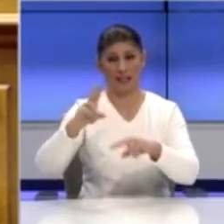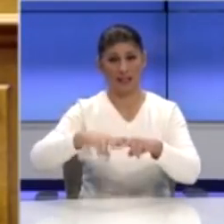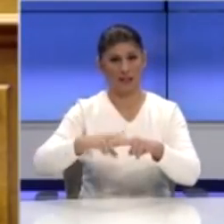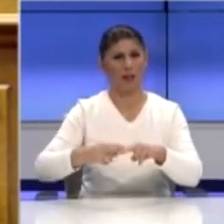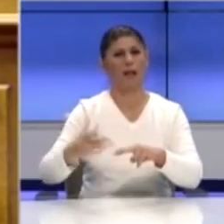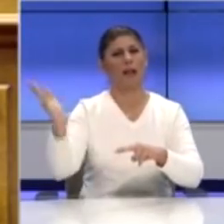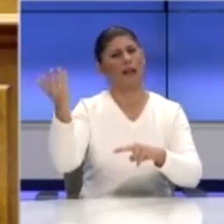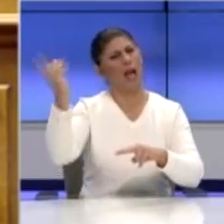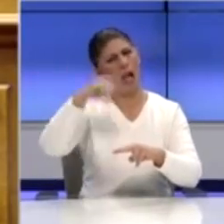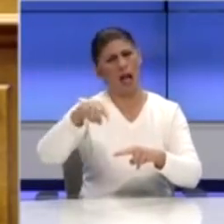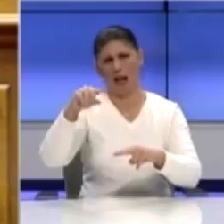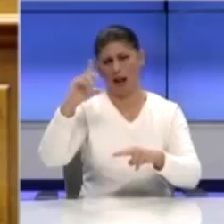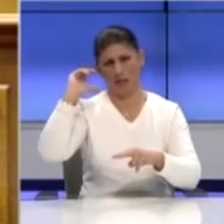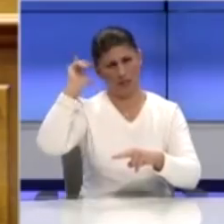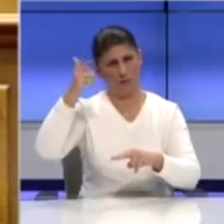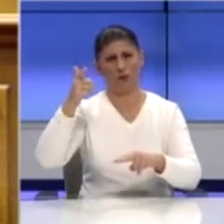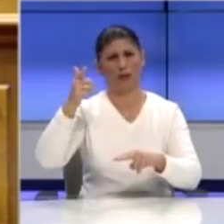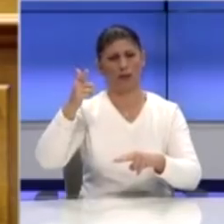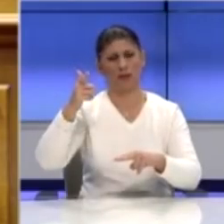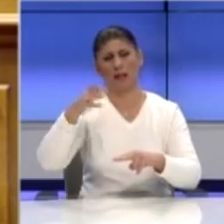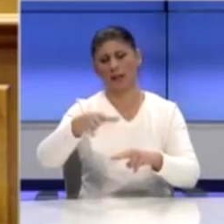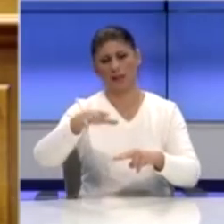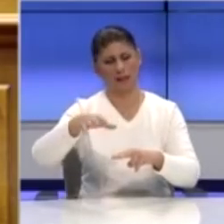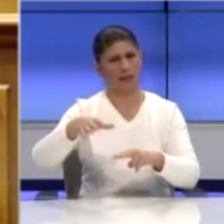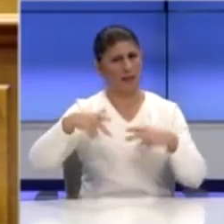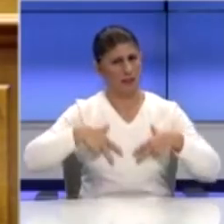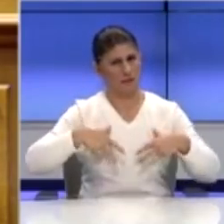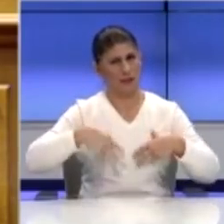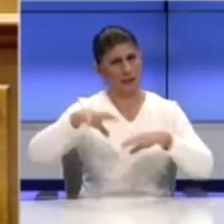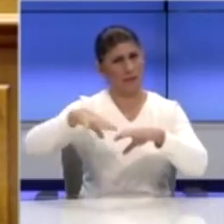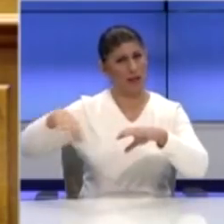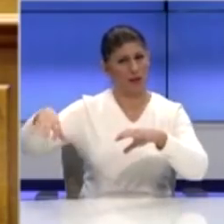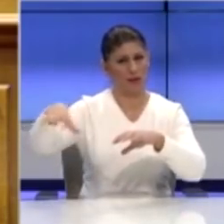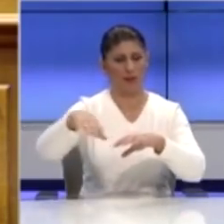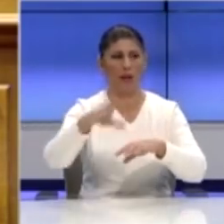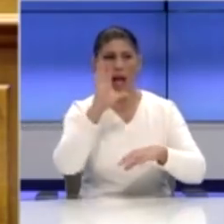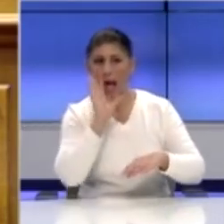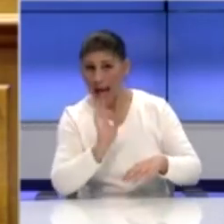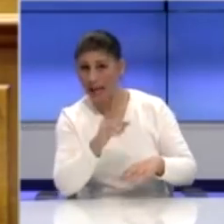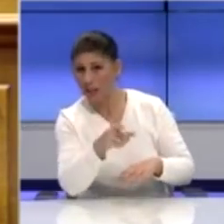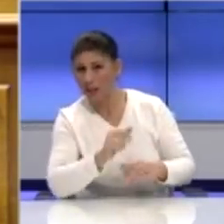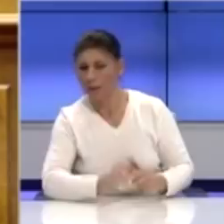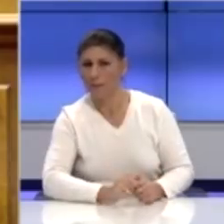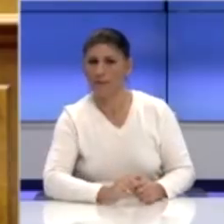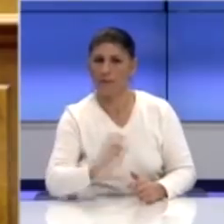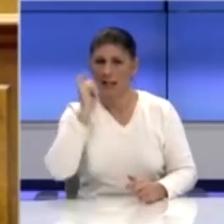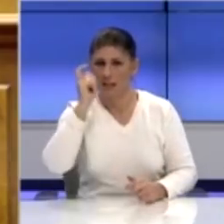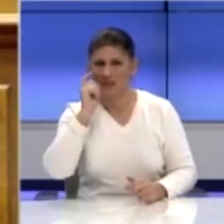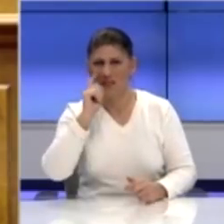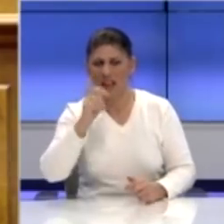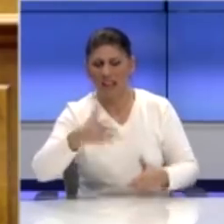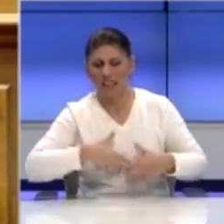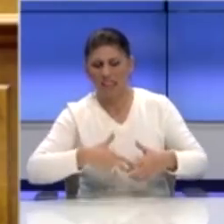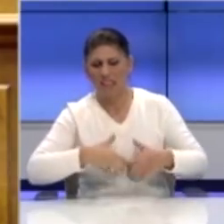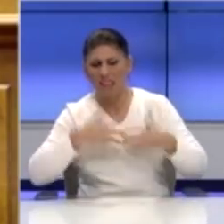άλλα δίθεν δημοκρατικά καθεστώτα της περιοχής. Αλήθεια, έχετε σκεφτεί πόσο